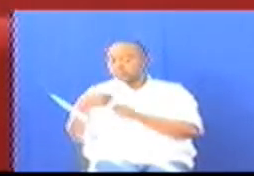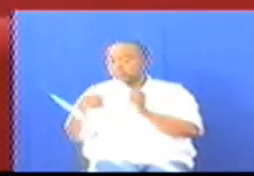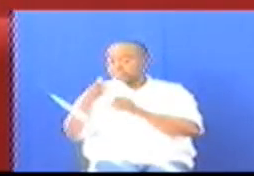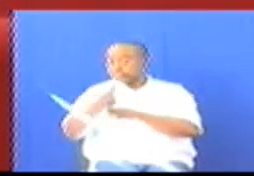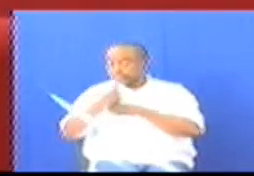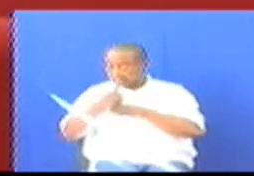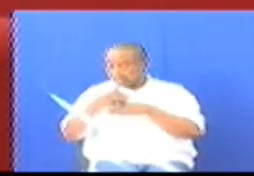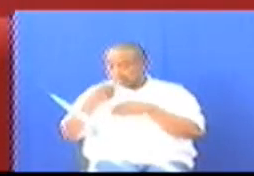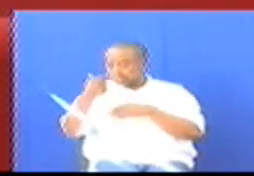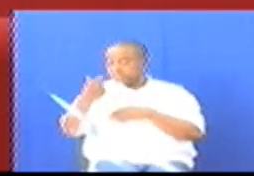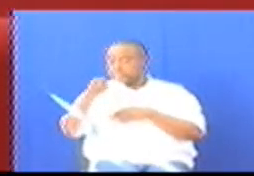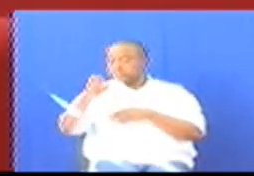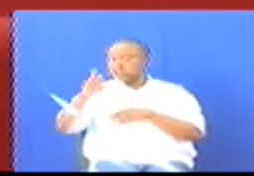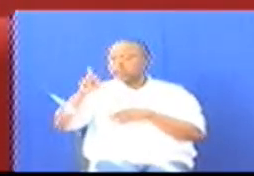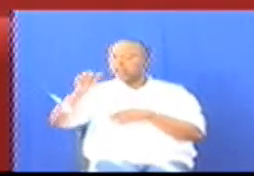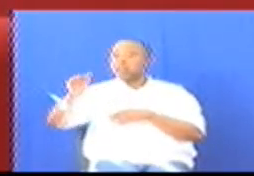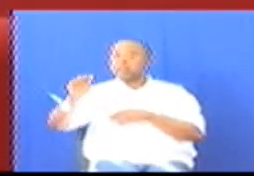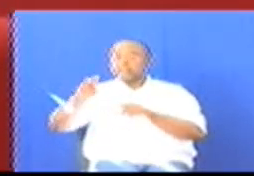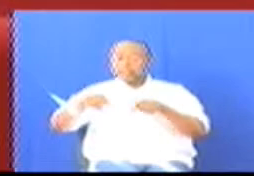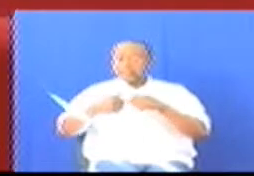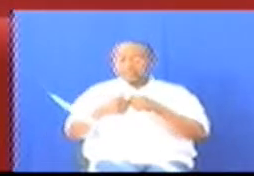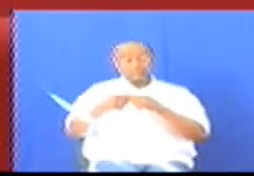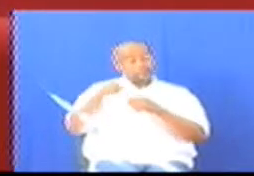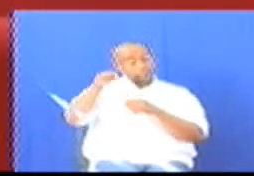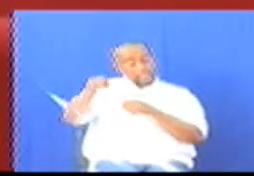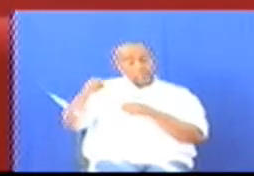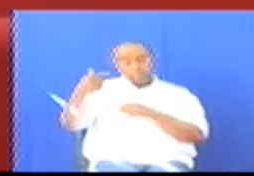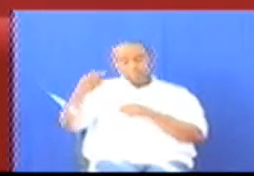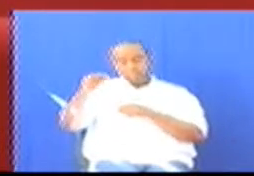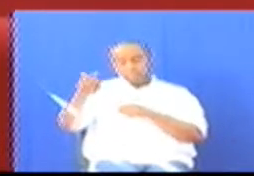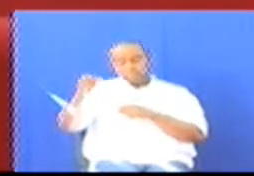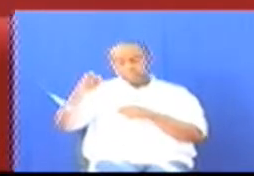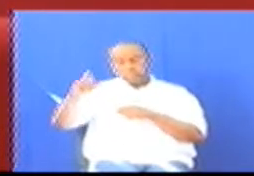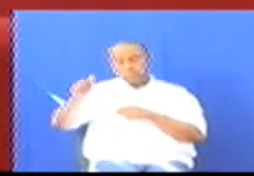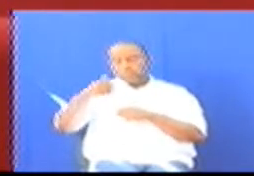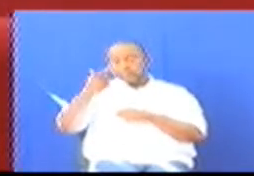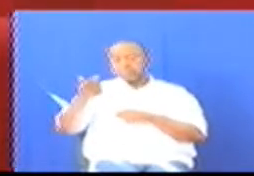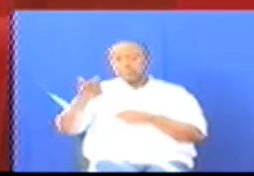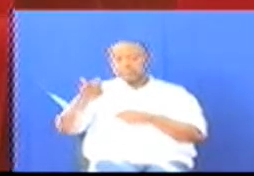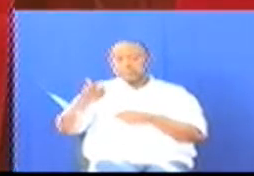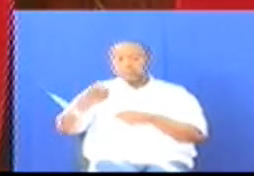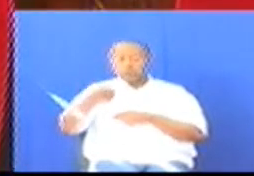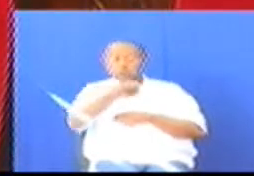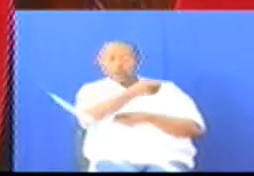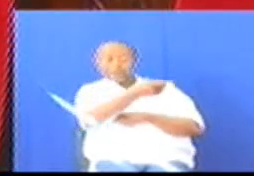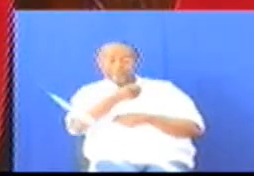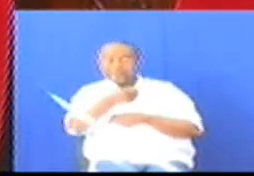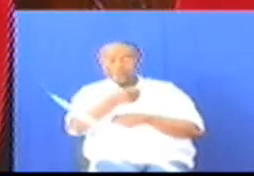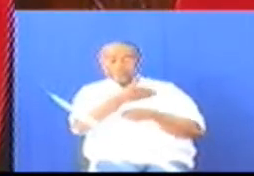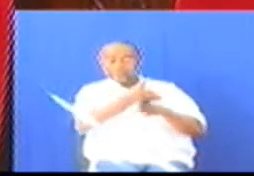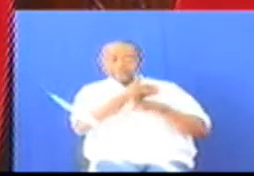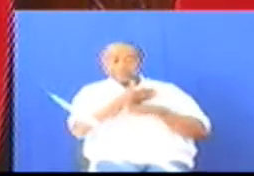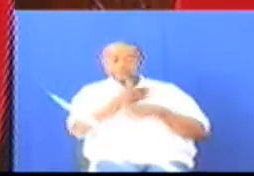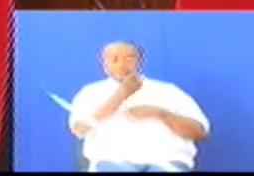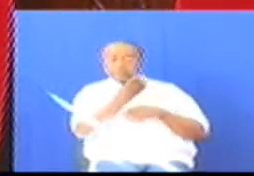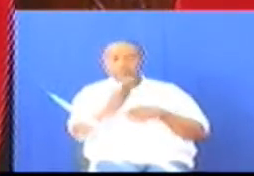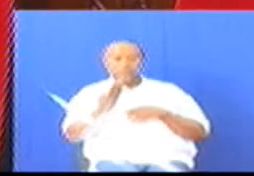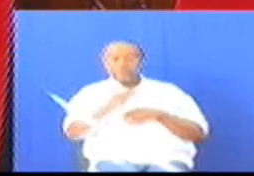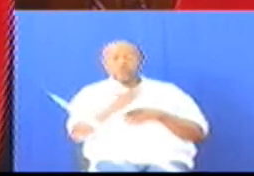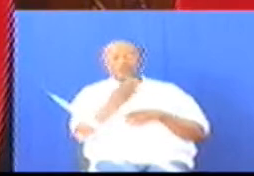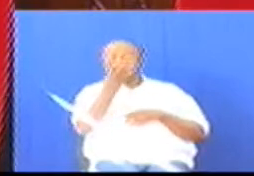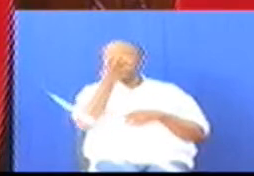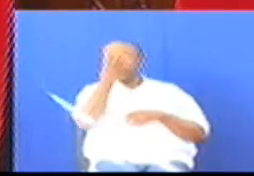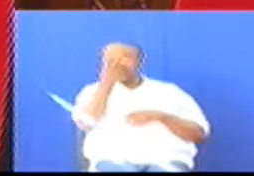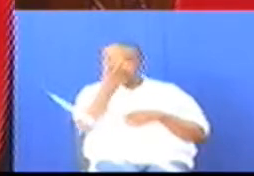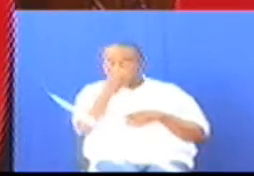TCRA. Lakini TCRA wanasema wanadai TTCL bilioni